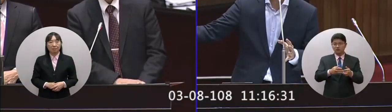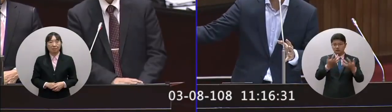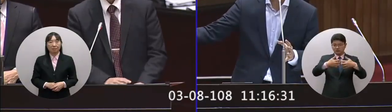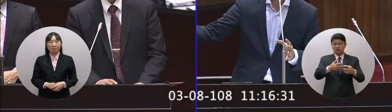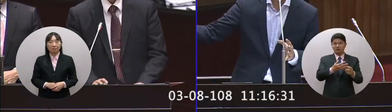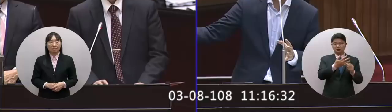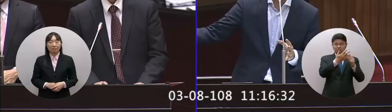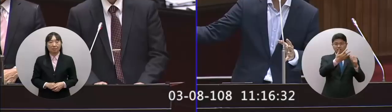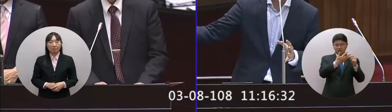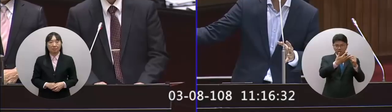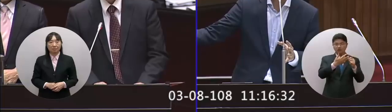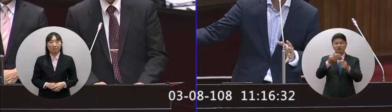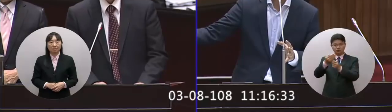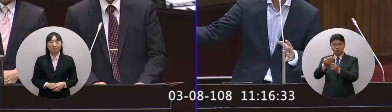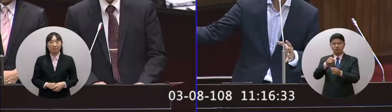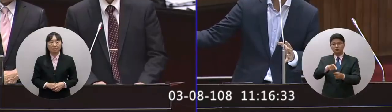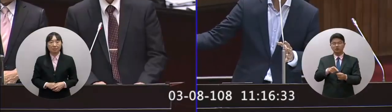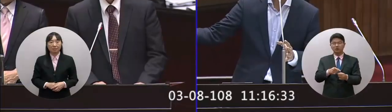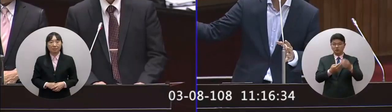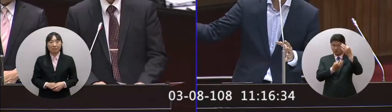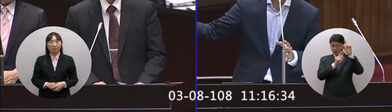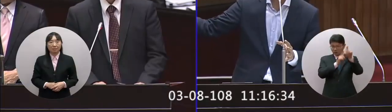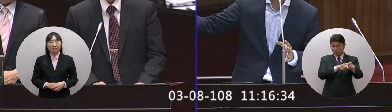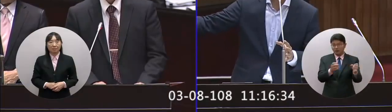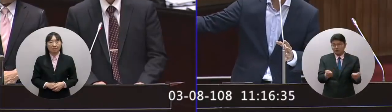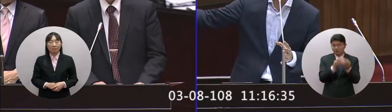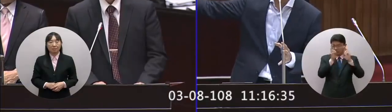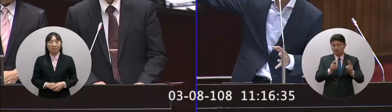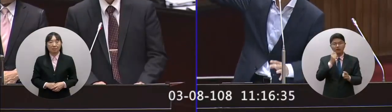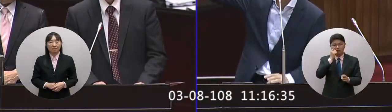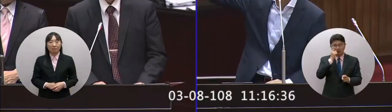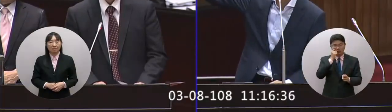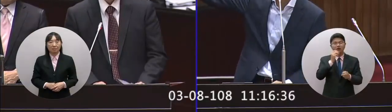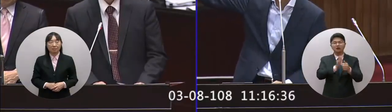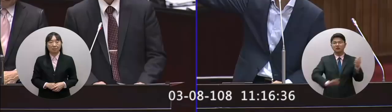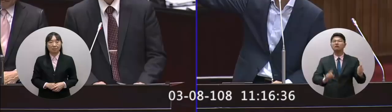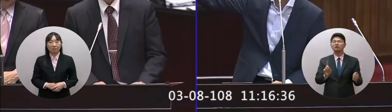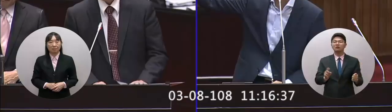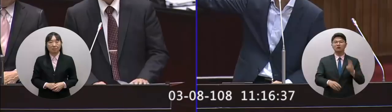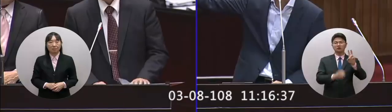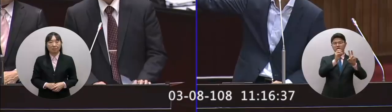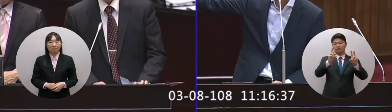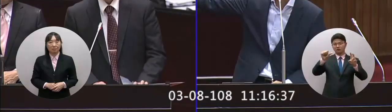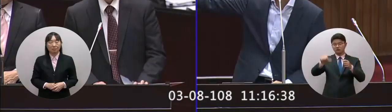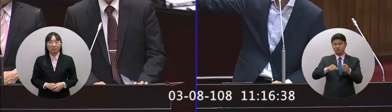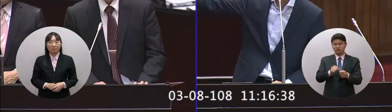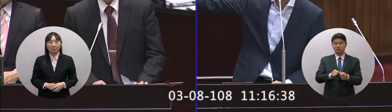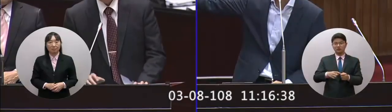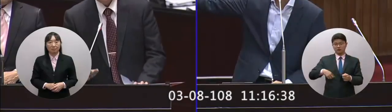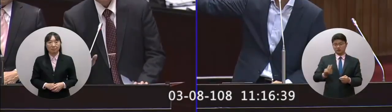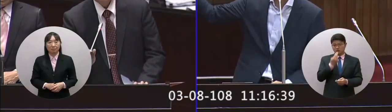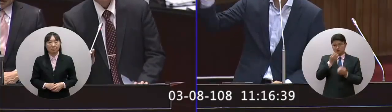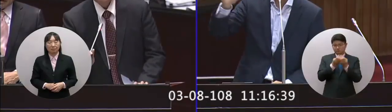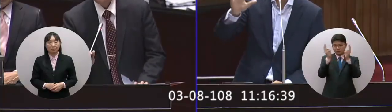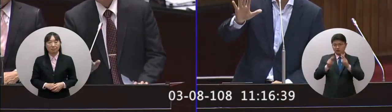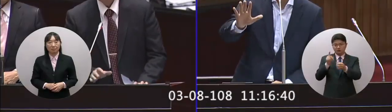9号机组无法如期发电，也顺便一定影响到你202550%燃气的目标，院